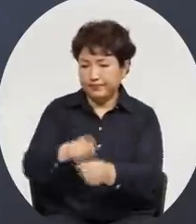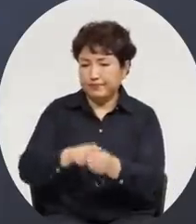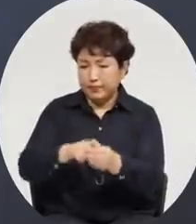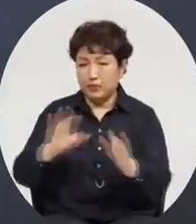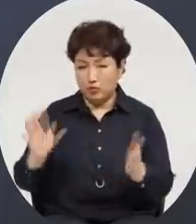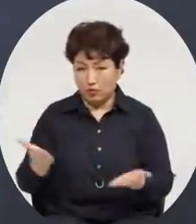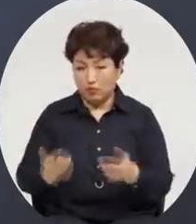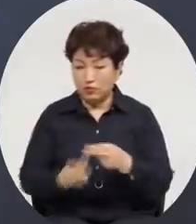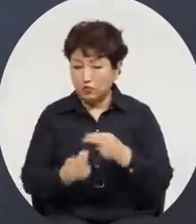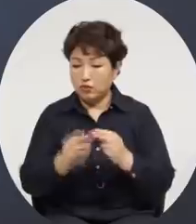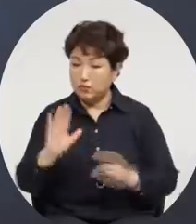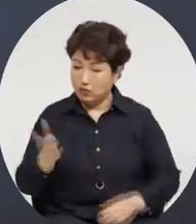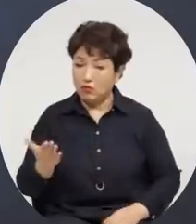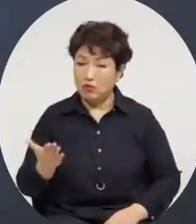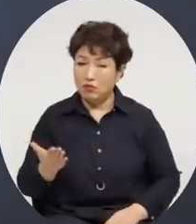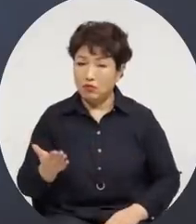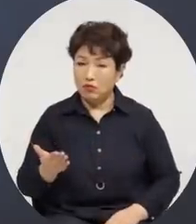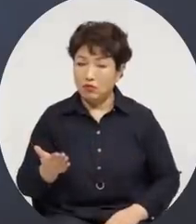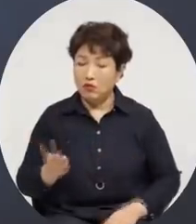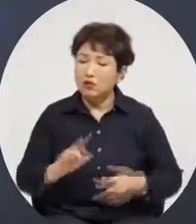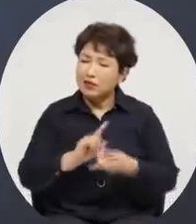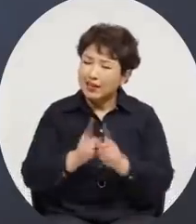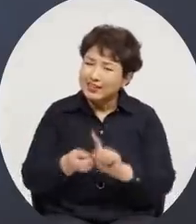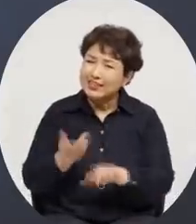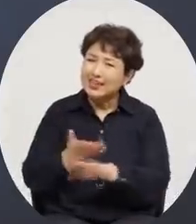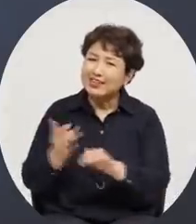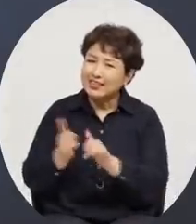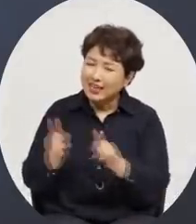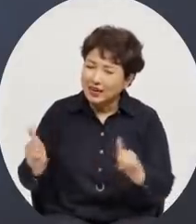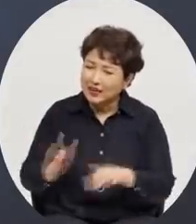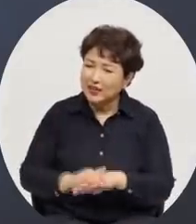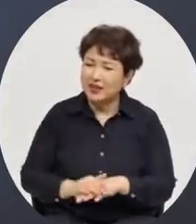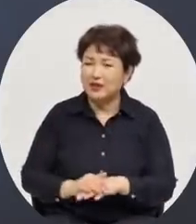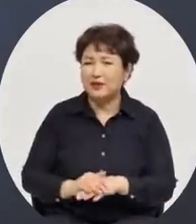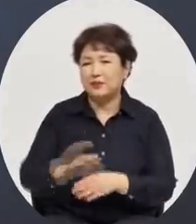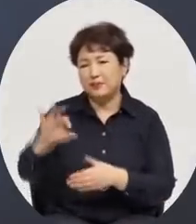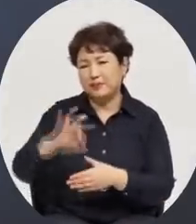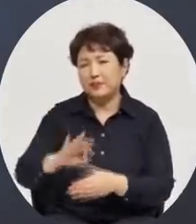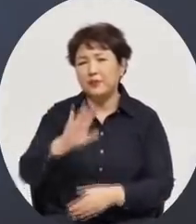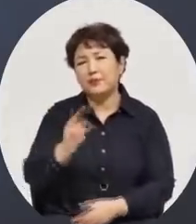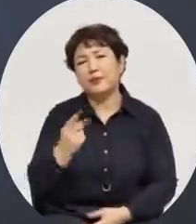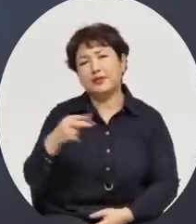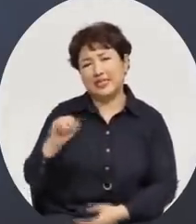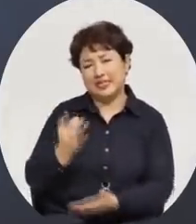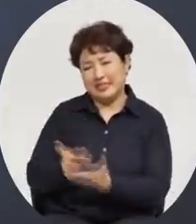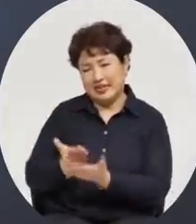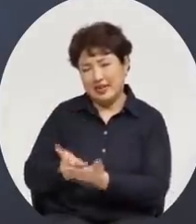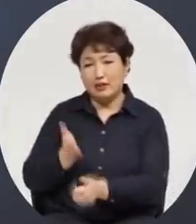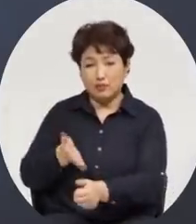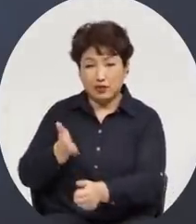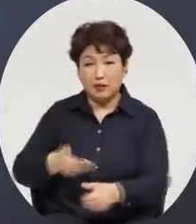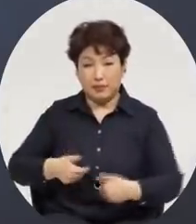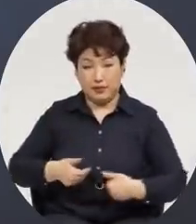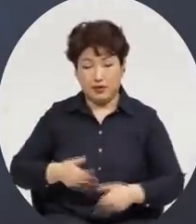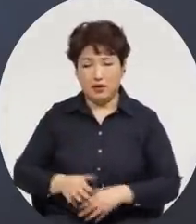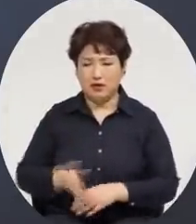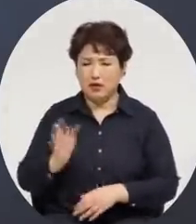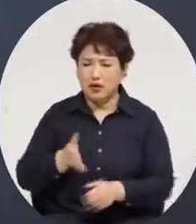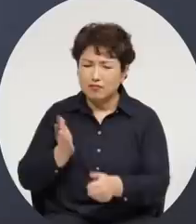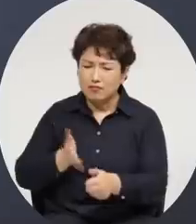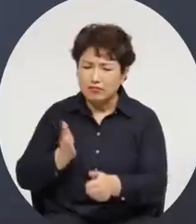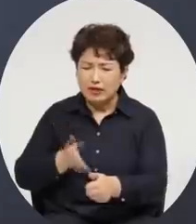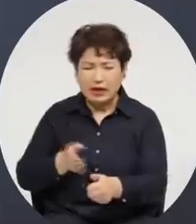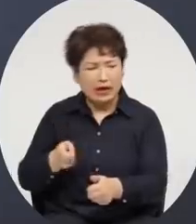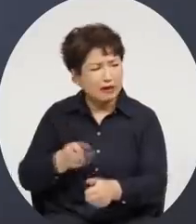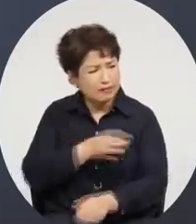사람한테 아쉬운 소리 하면서 어때요? 좀 보시해 달라고 부탁을 하든지 근데 부탁하려니까 아쉬운